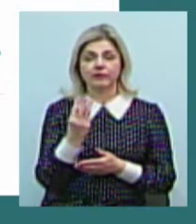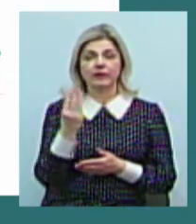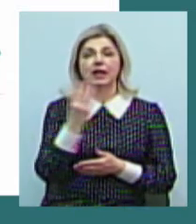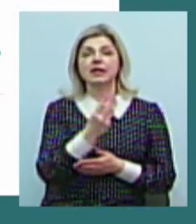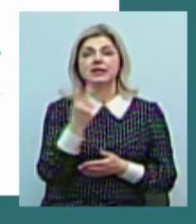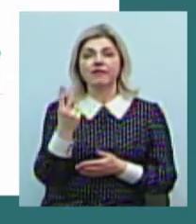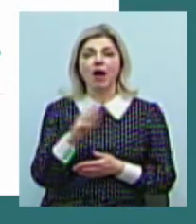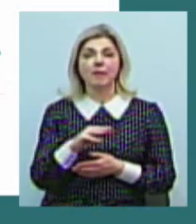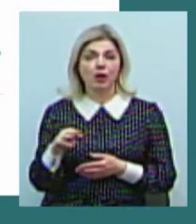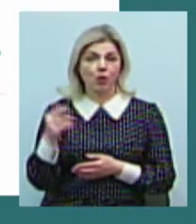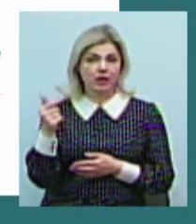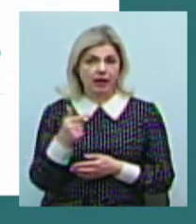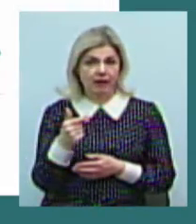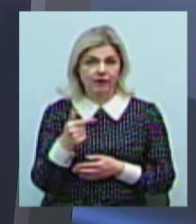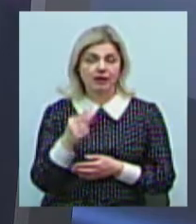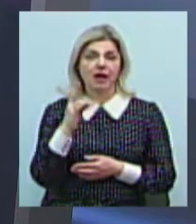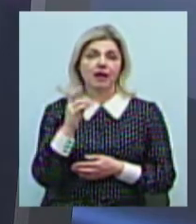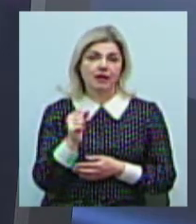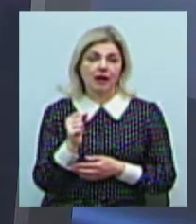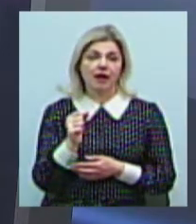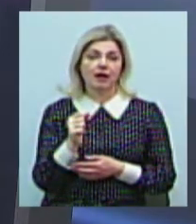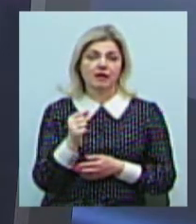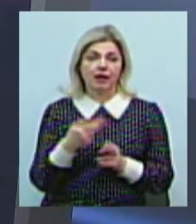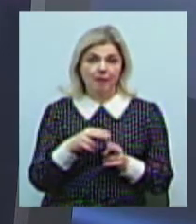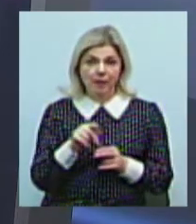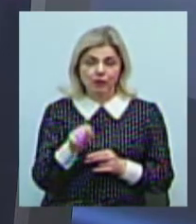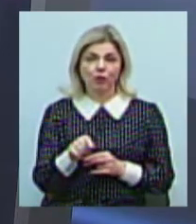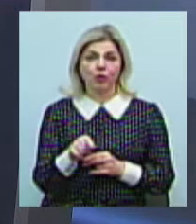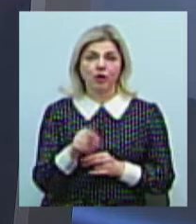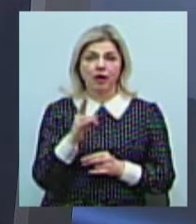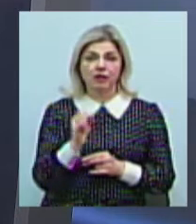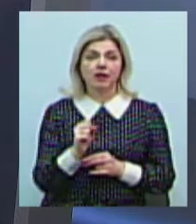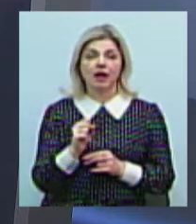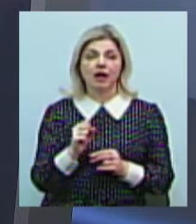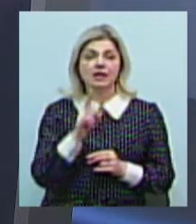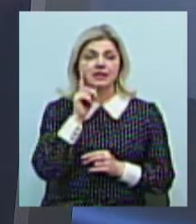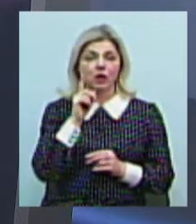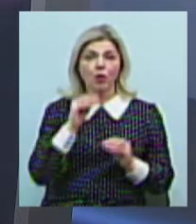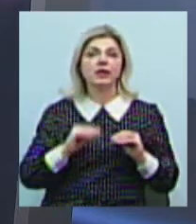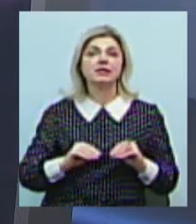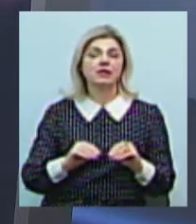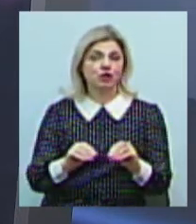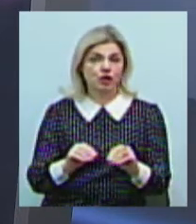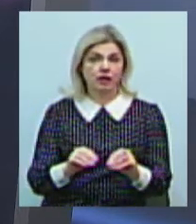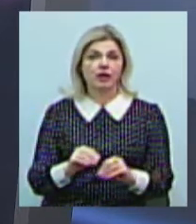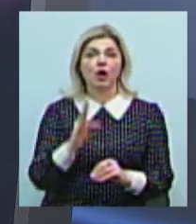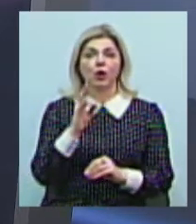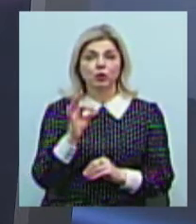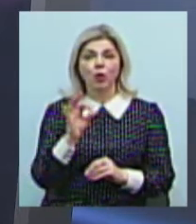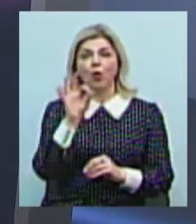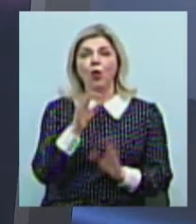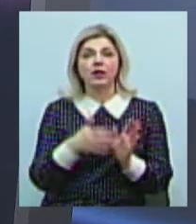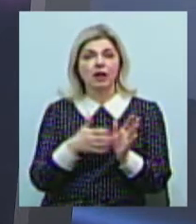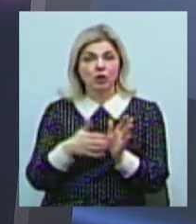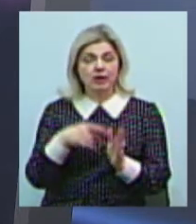32 мільйона гривень на іменно експлуатацію гектарів зернових насаджень. Но іменно сьогодні о